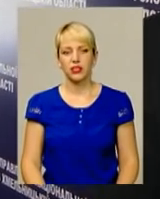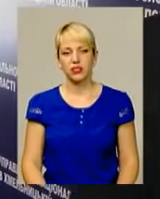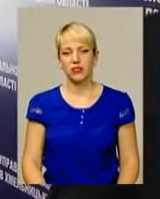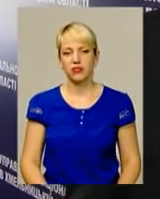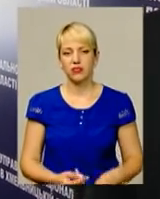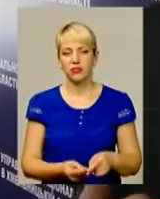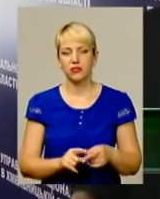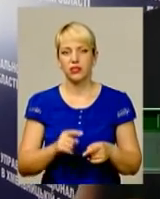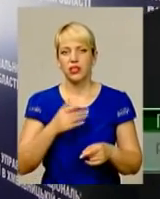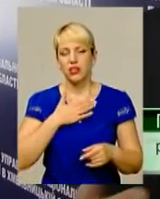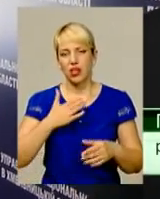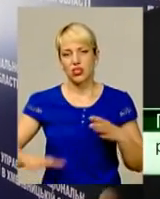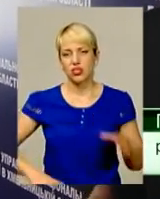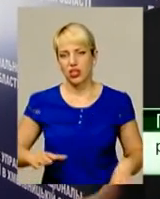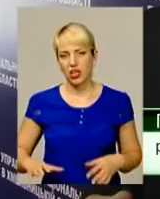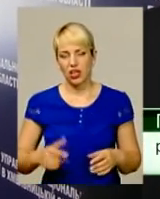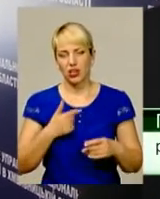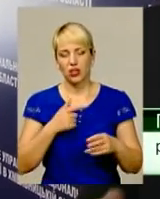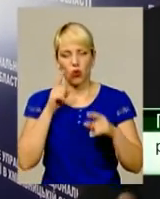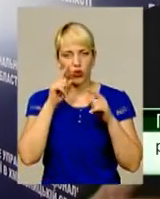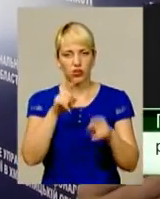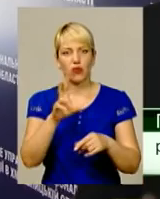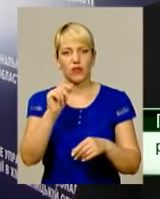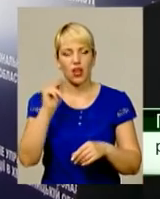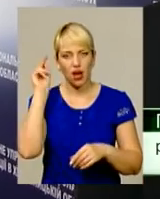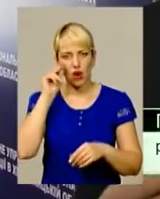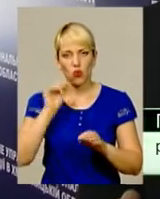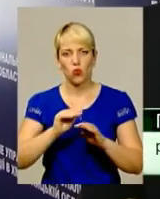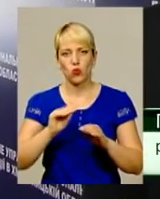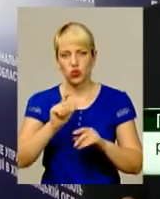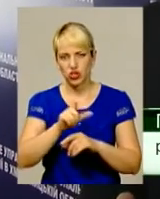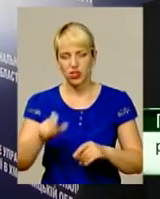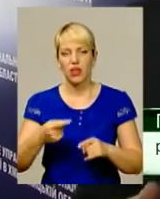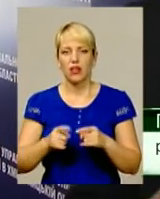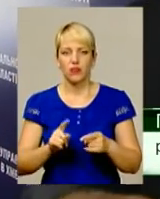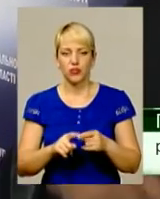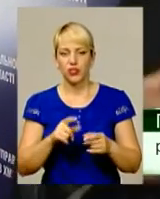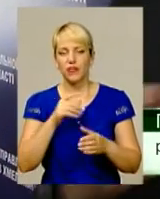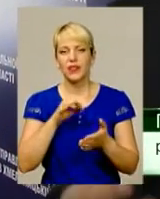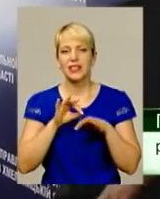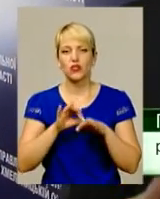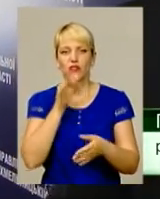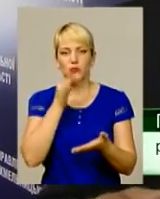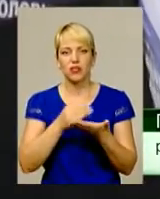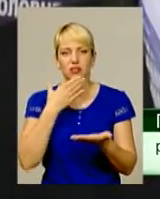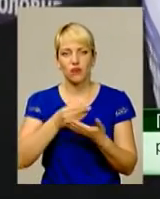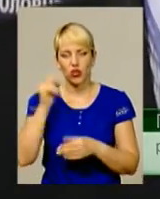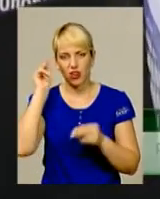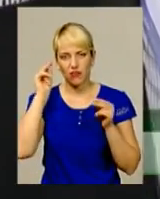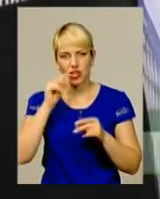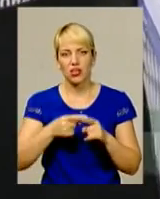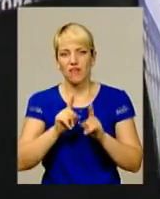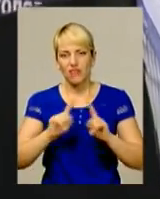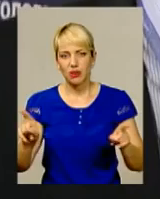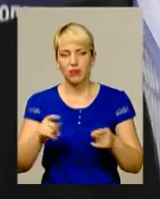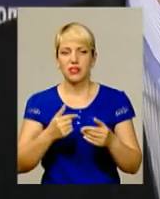Наш тренінг орієнтований на учнів. Вони, згідно з нашим методом, самі несуть відповідальність за своє навчання. Найбільш відмінності у роботі поліції в Україні